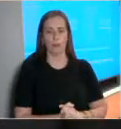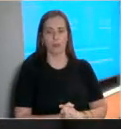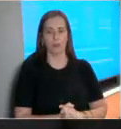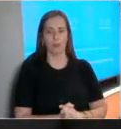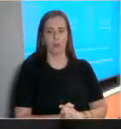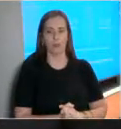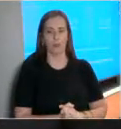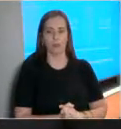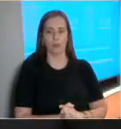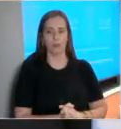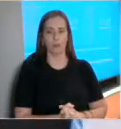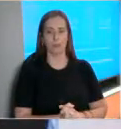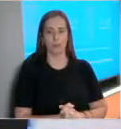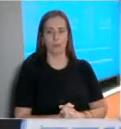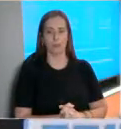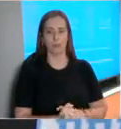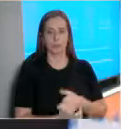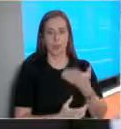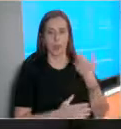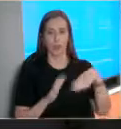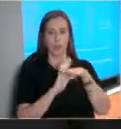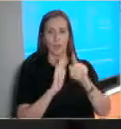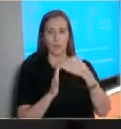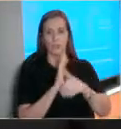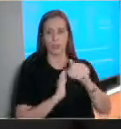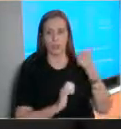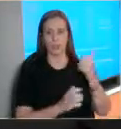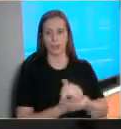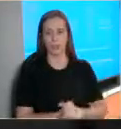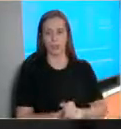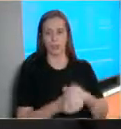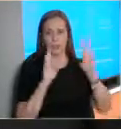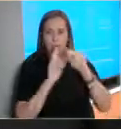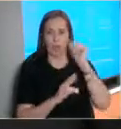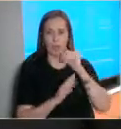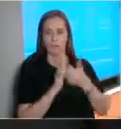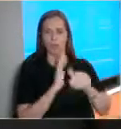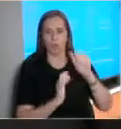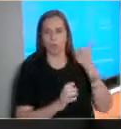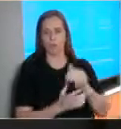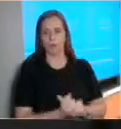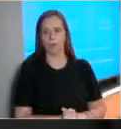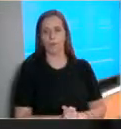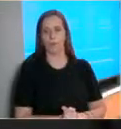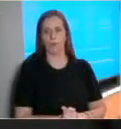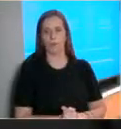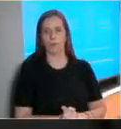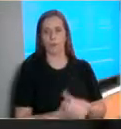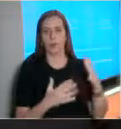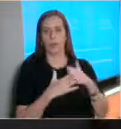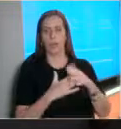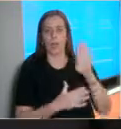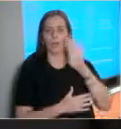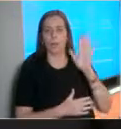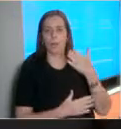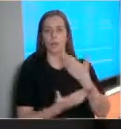אוקיי. לא, כחול לבן או הליכוד, הוא נתן להם תנאים. מי התקפל קודם? כחול לבן התקפלו קודם. אוקיי, השימוע של נתניהו,